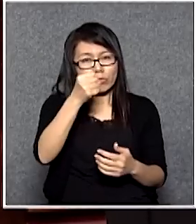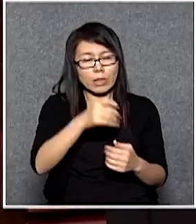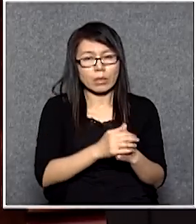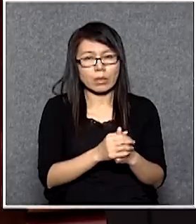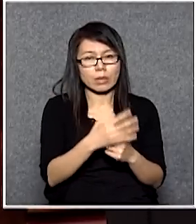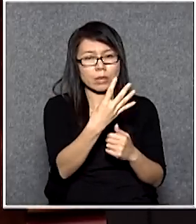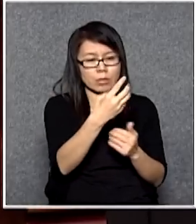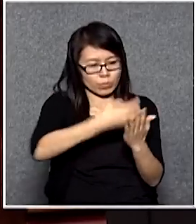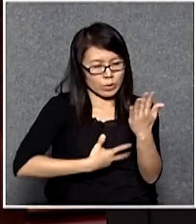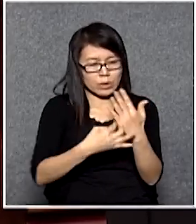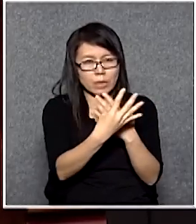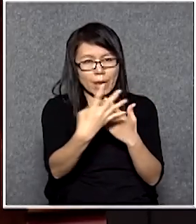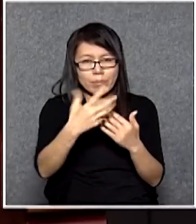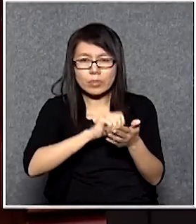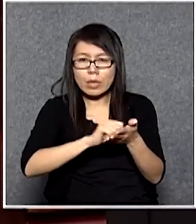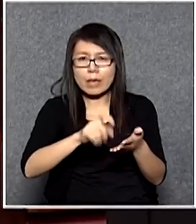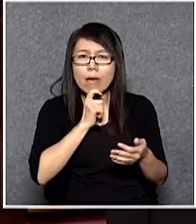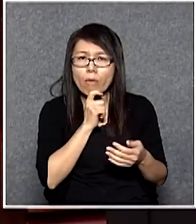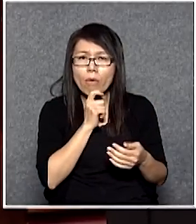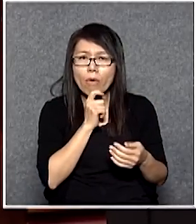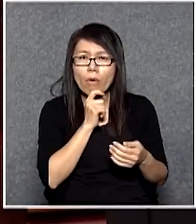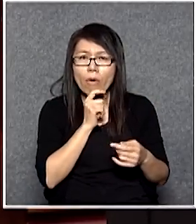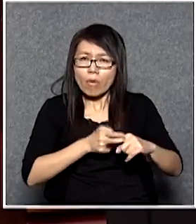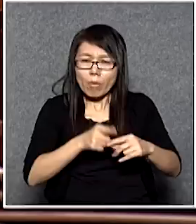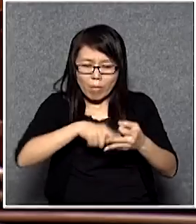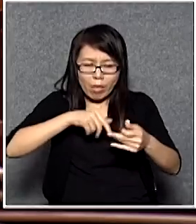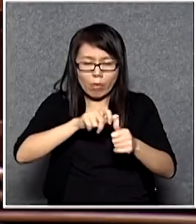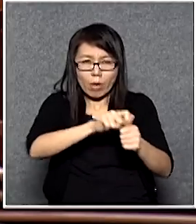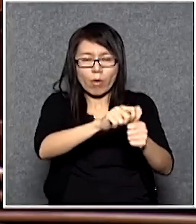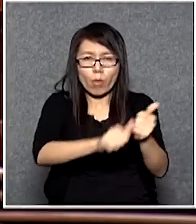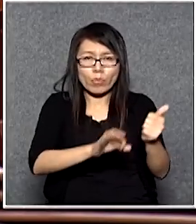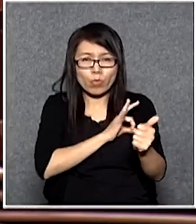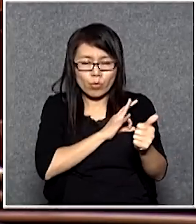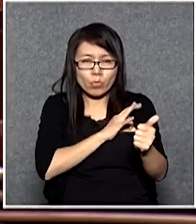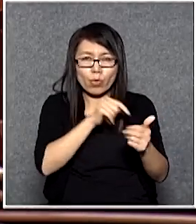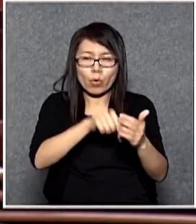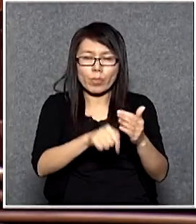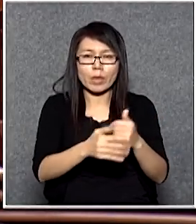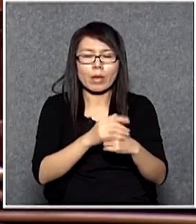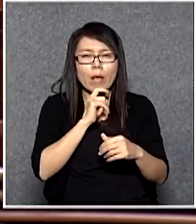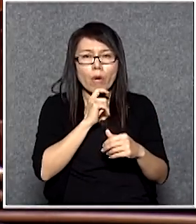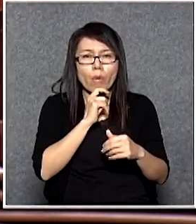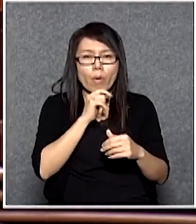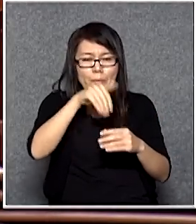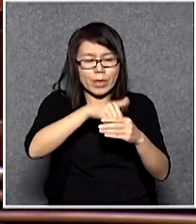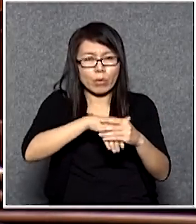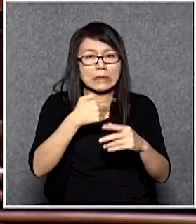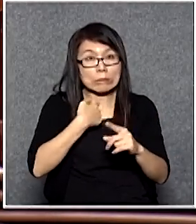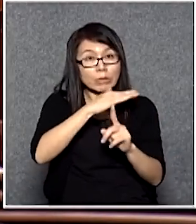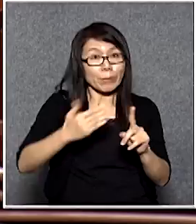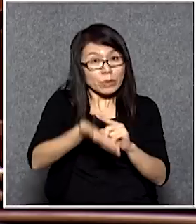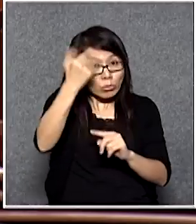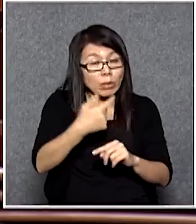條有說原來提名委員會提名有效的票數要過半的